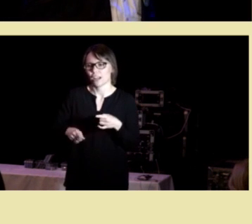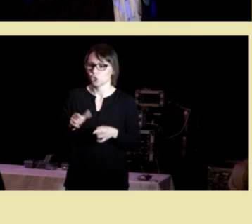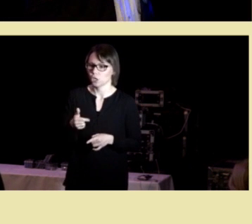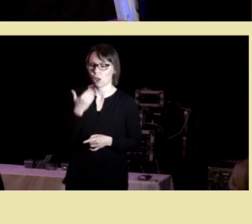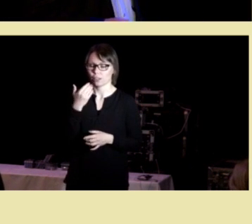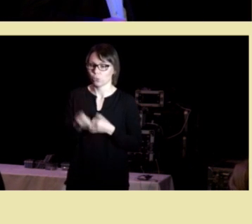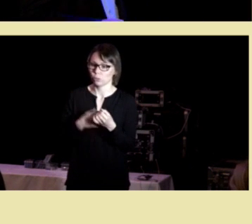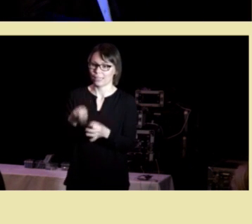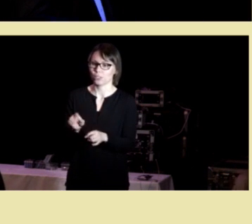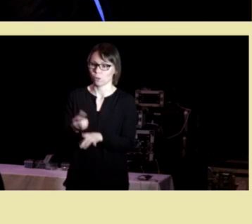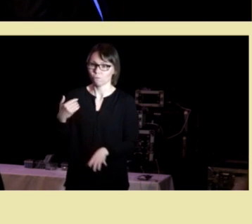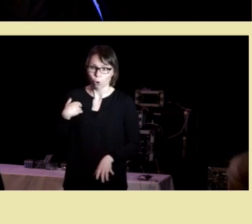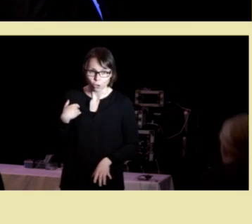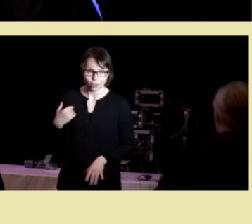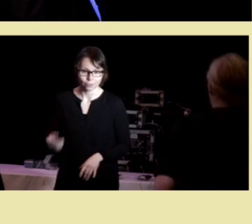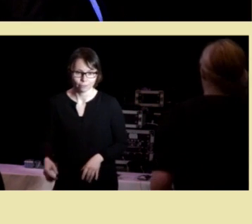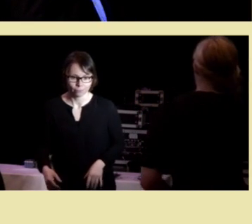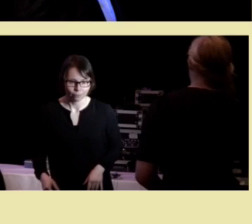gjort det.